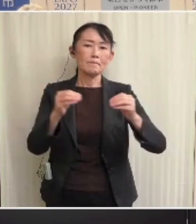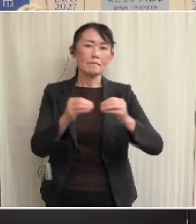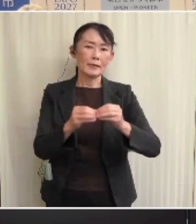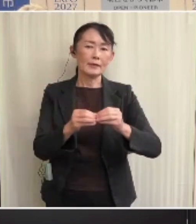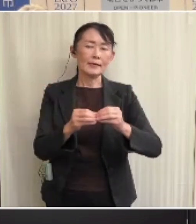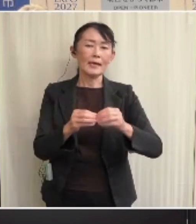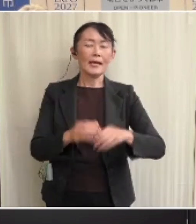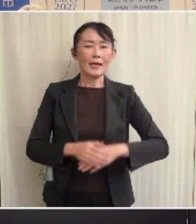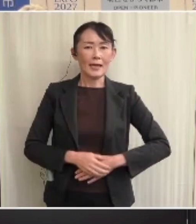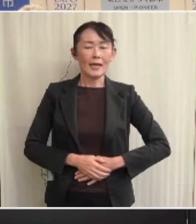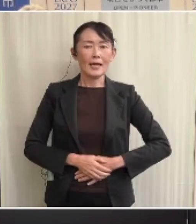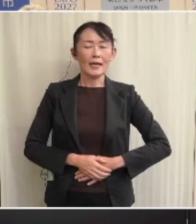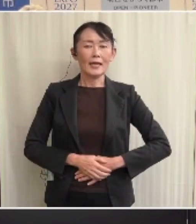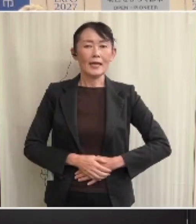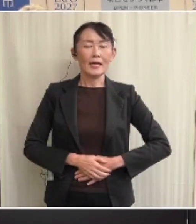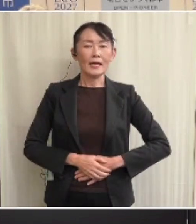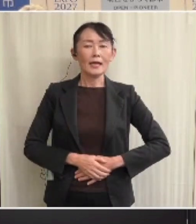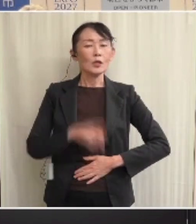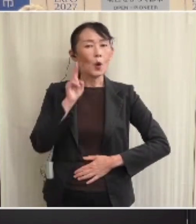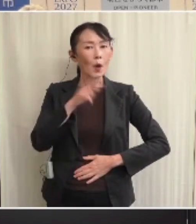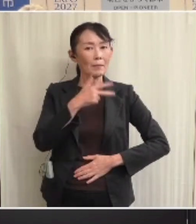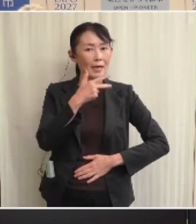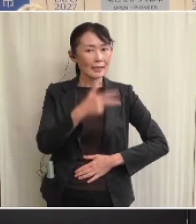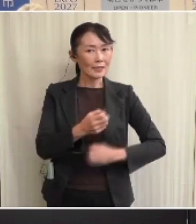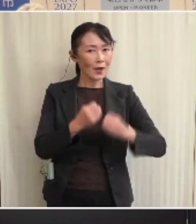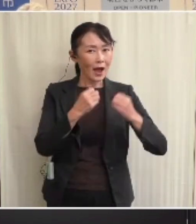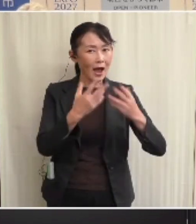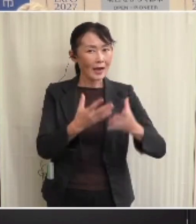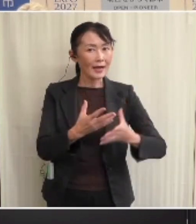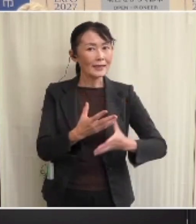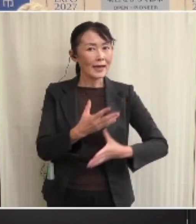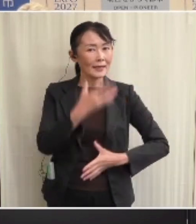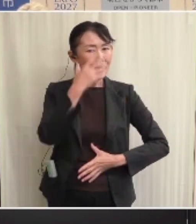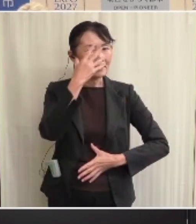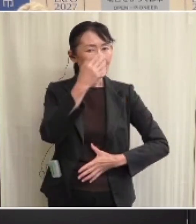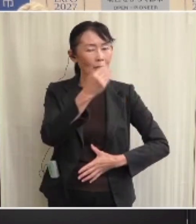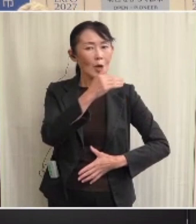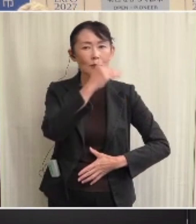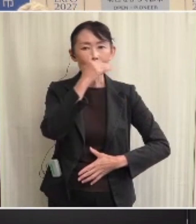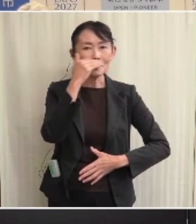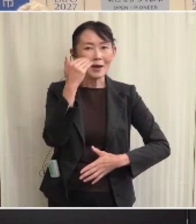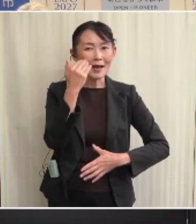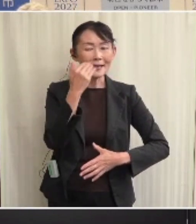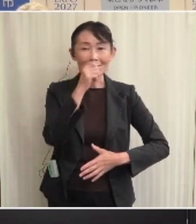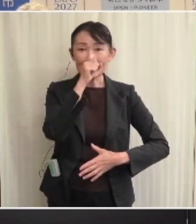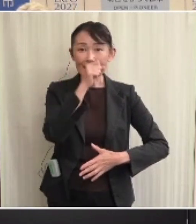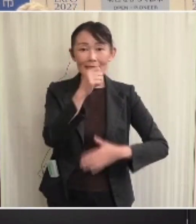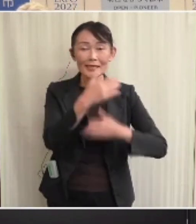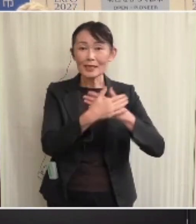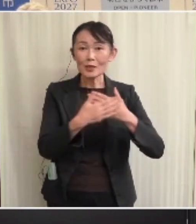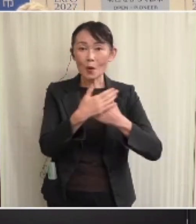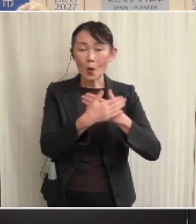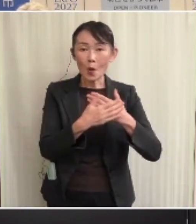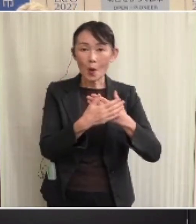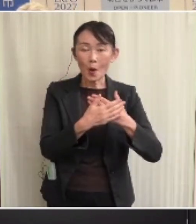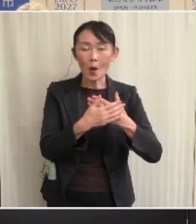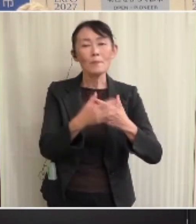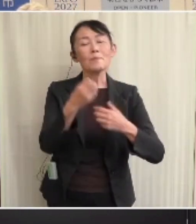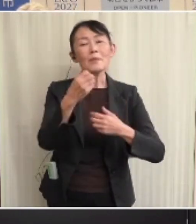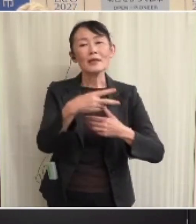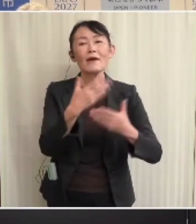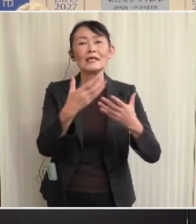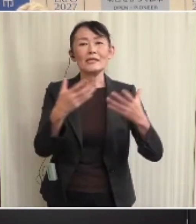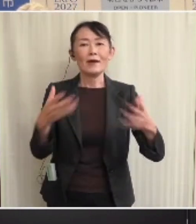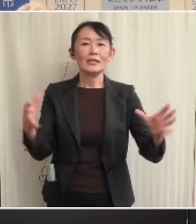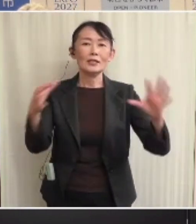で、まあ、横浜の新たな魅力そしてにぎわいの創出につなげていきたいと思いますし、まあ、現